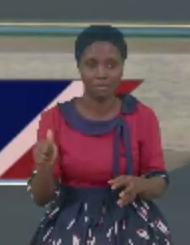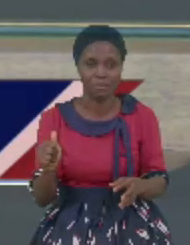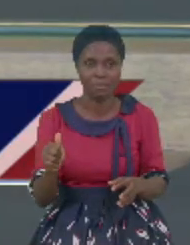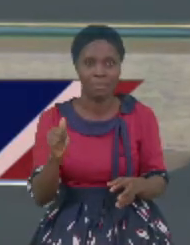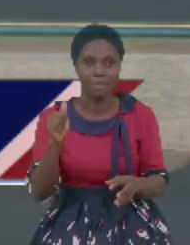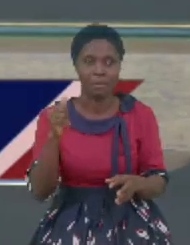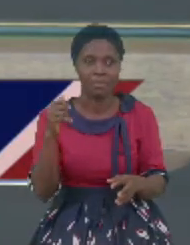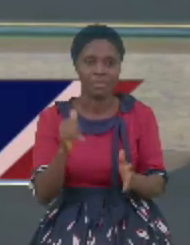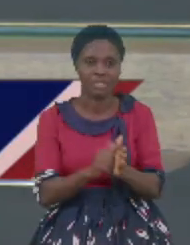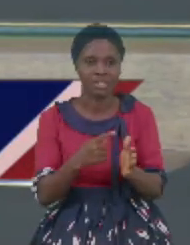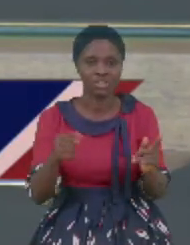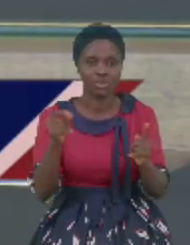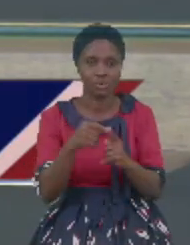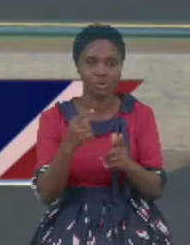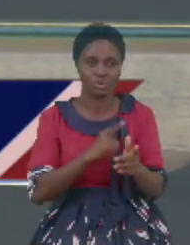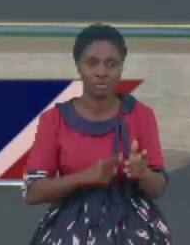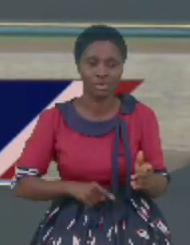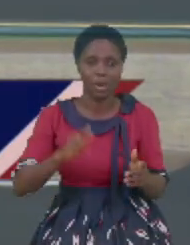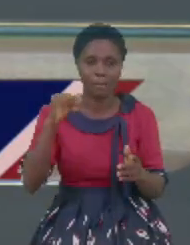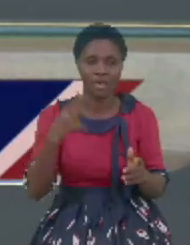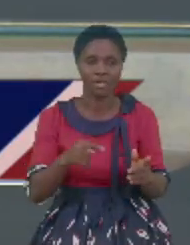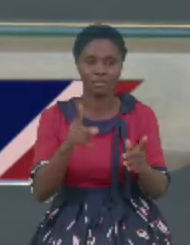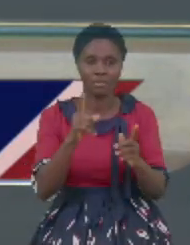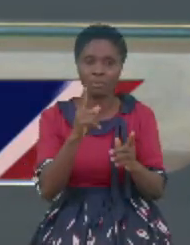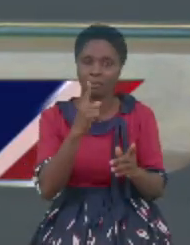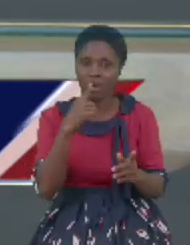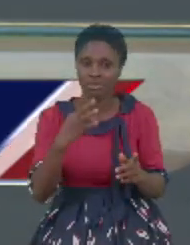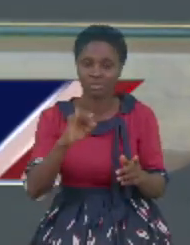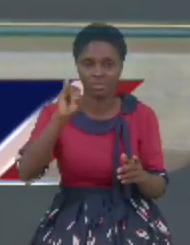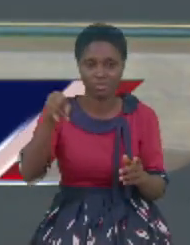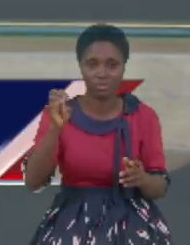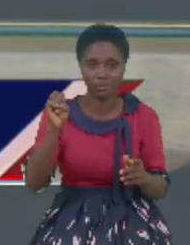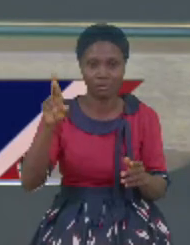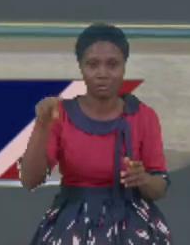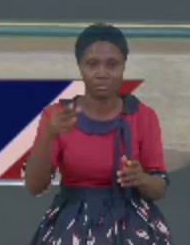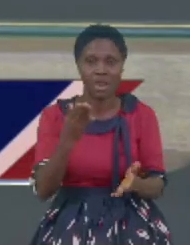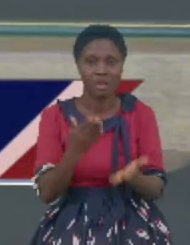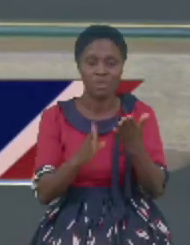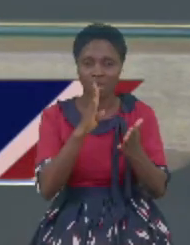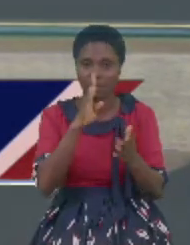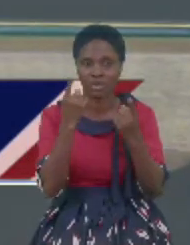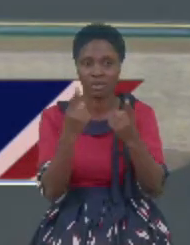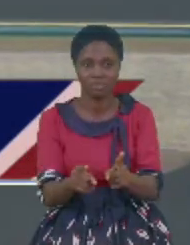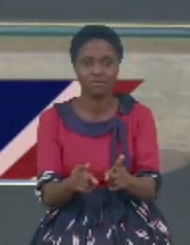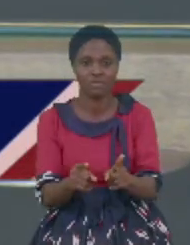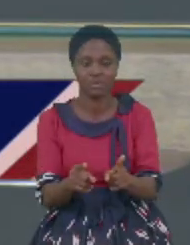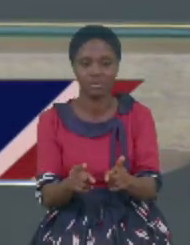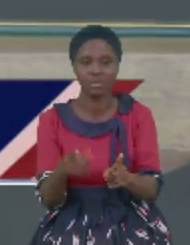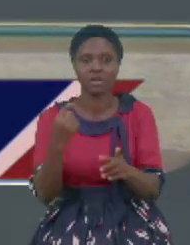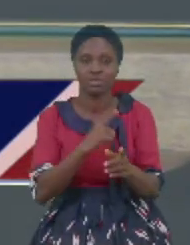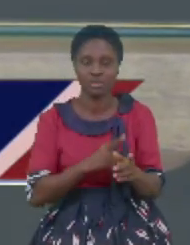l'Éternel prononcée par la bouche de Jérémie. La parole de l'Éternel, par la bouche de l'Éternel.